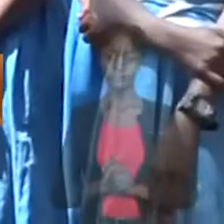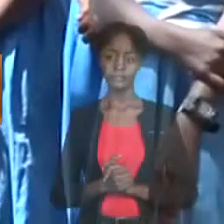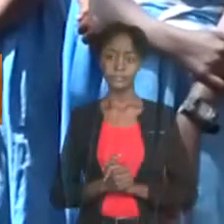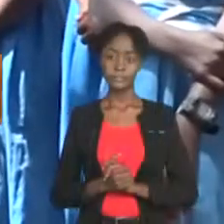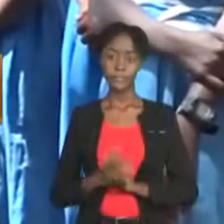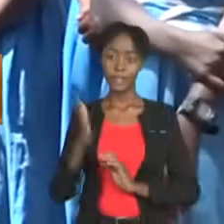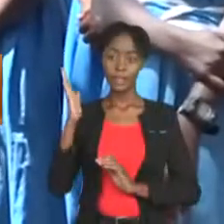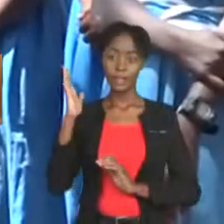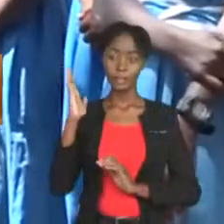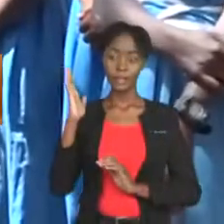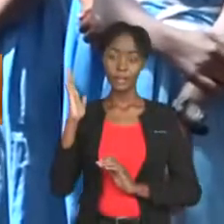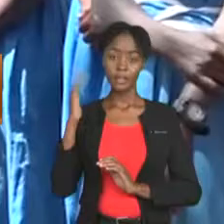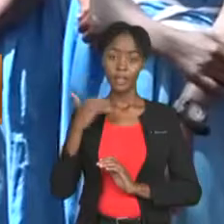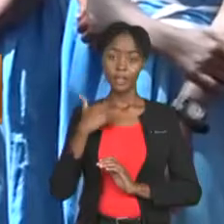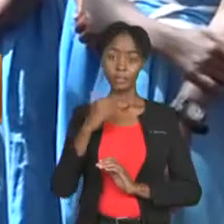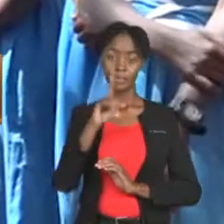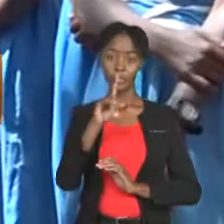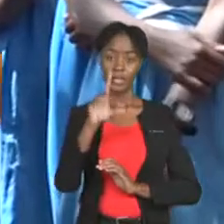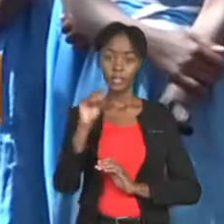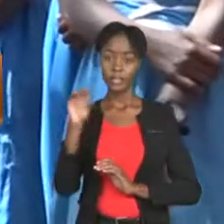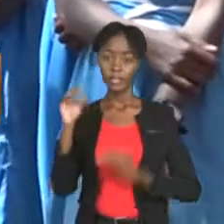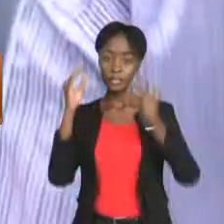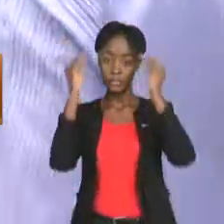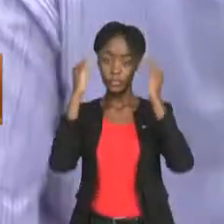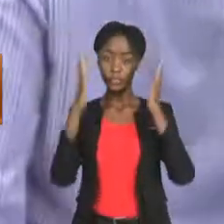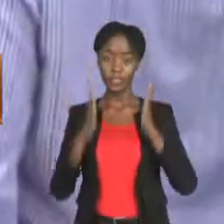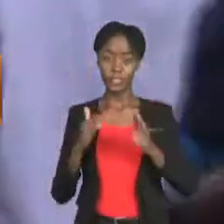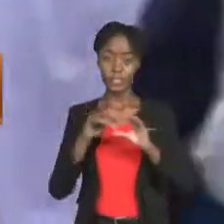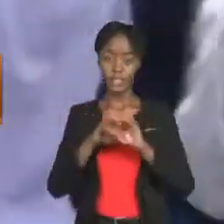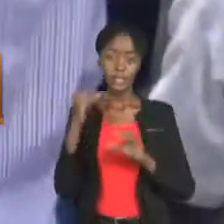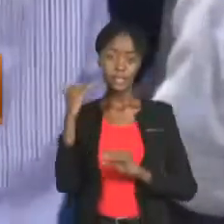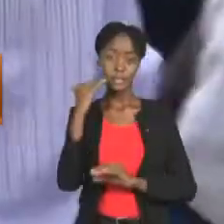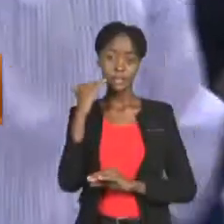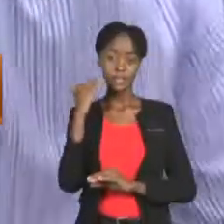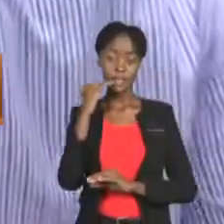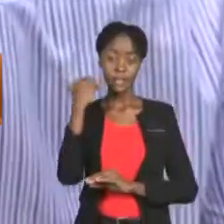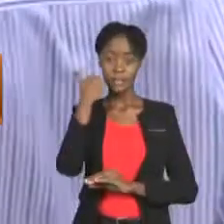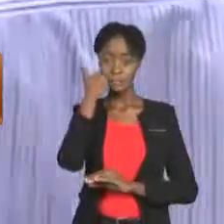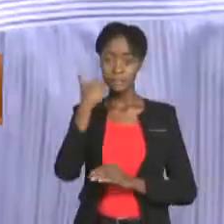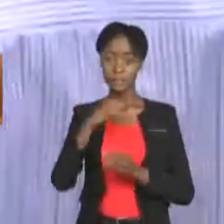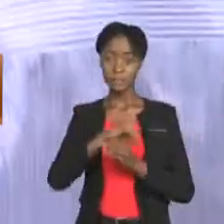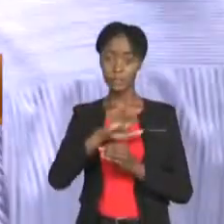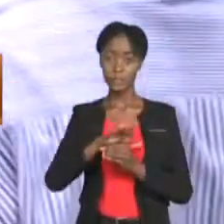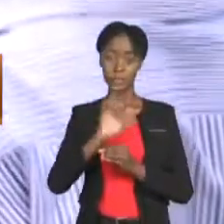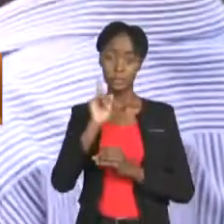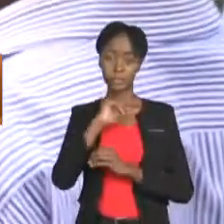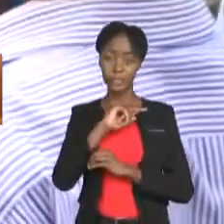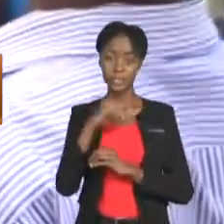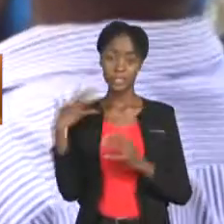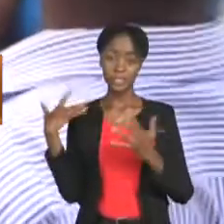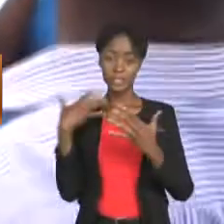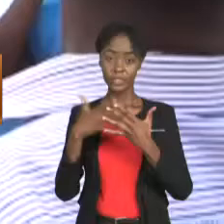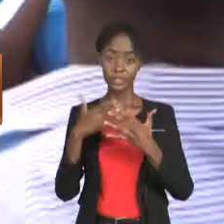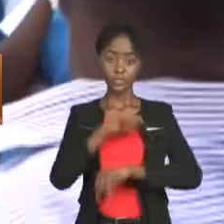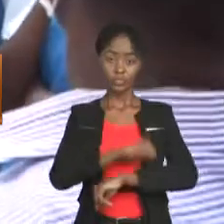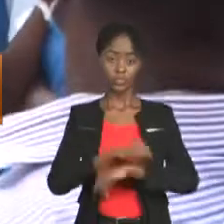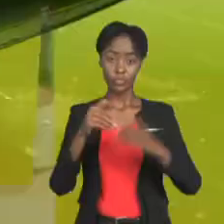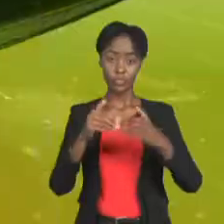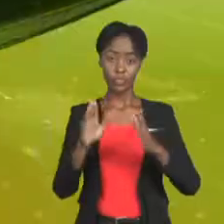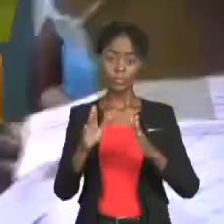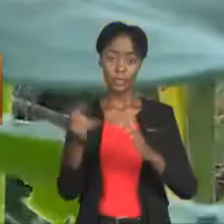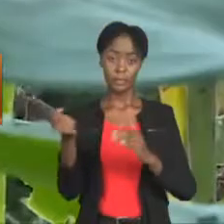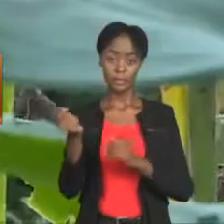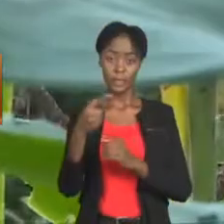Zaidi ya wanafunzi 100 kutoka kaunti ya Siaya waambukizwa virusi vya korona tangu kufunguliwa kwa shule mwezi